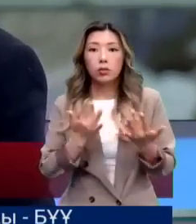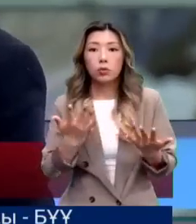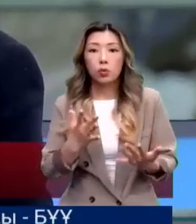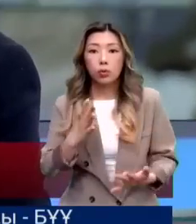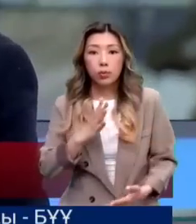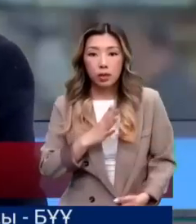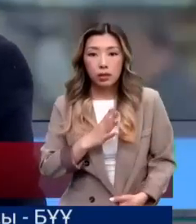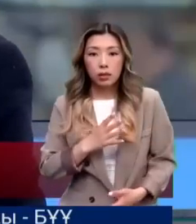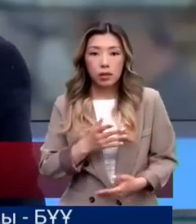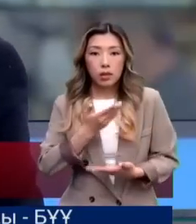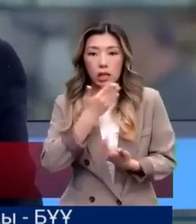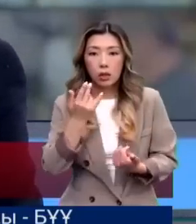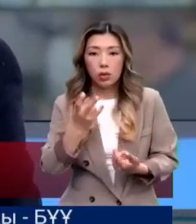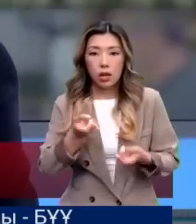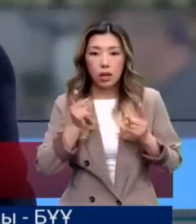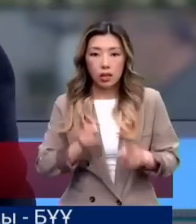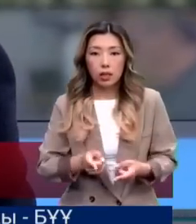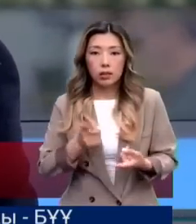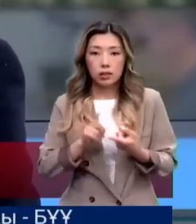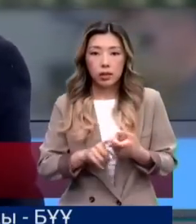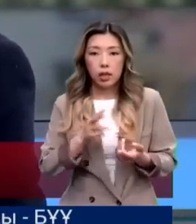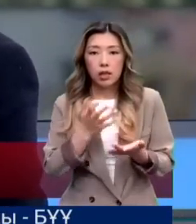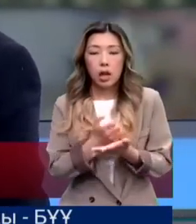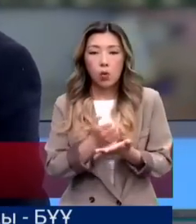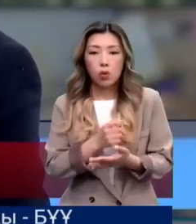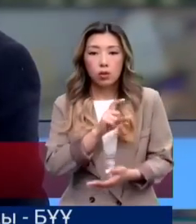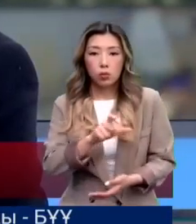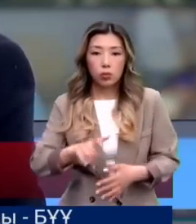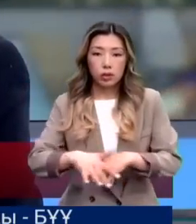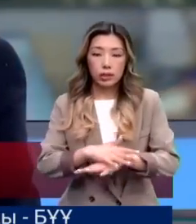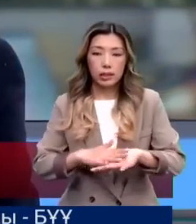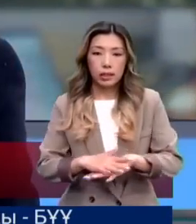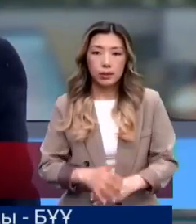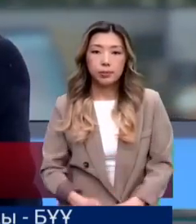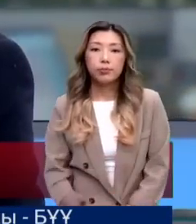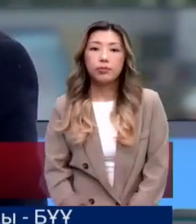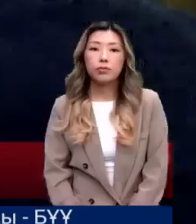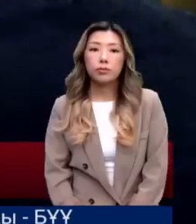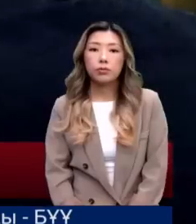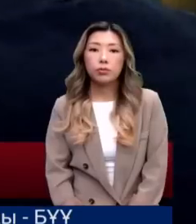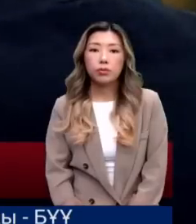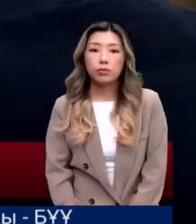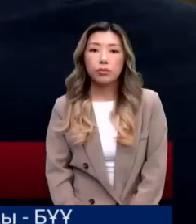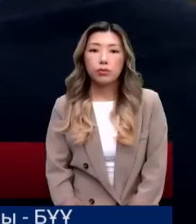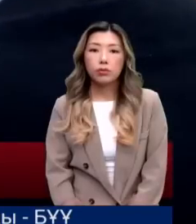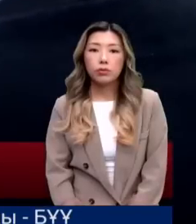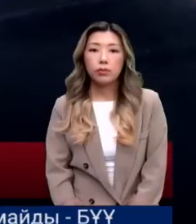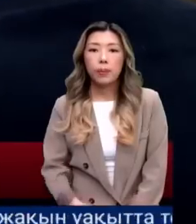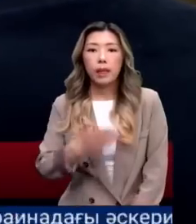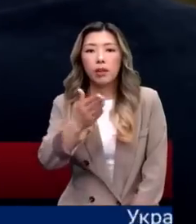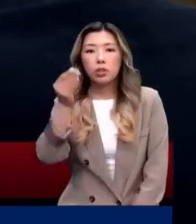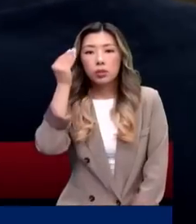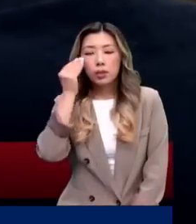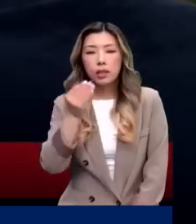никаким образом не отражается на реально располагаемых доходах населения. Это крайне неправильно. А что вы имеете в виду под фразой